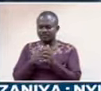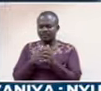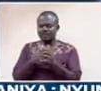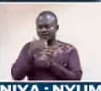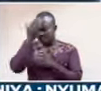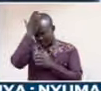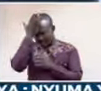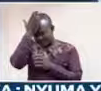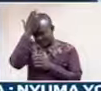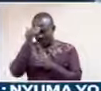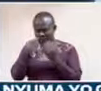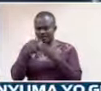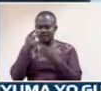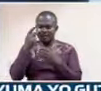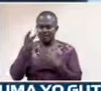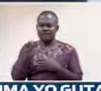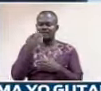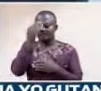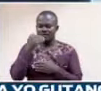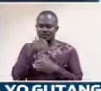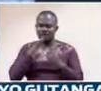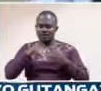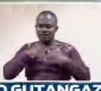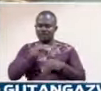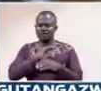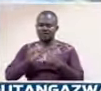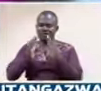Papa areba na Kiliziya ukwemera kw'abakristu,